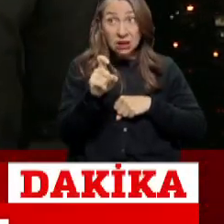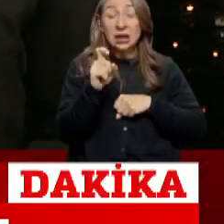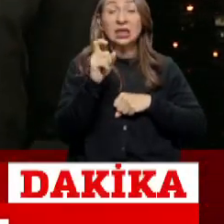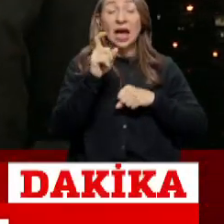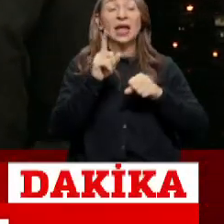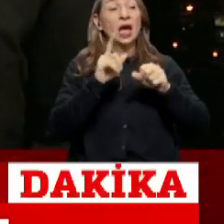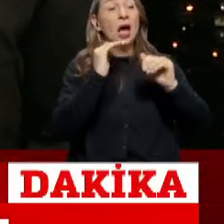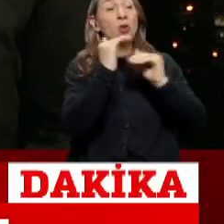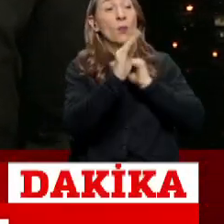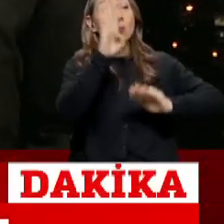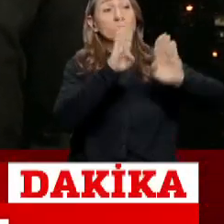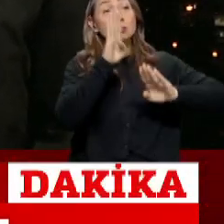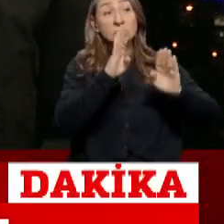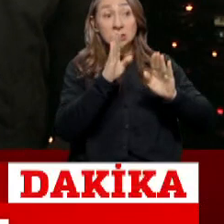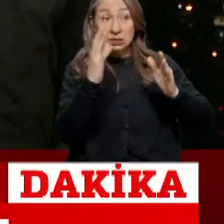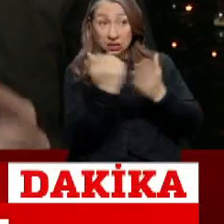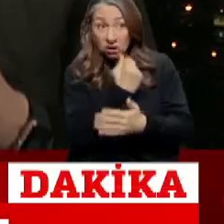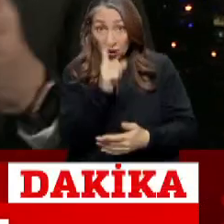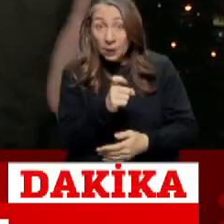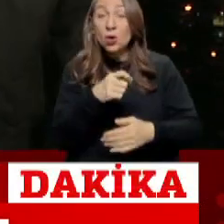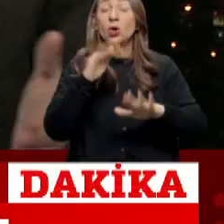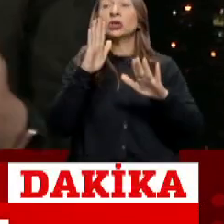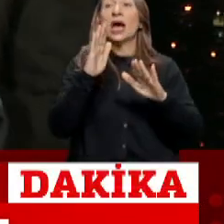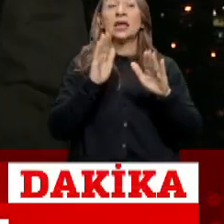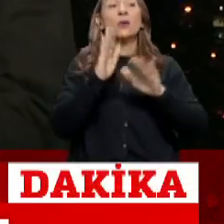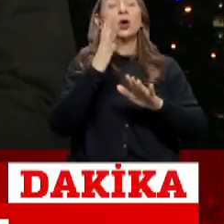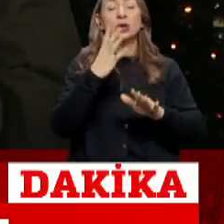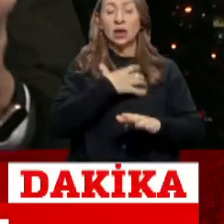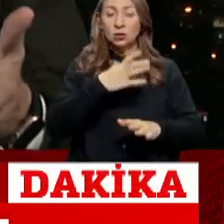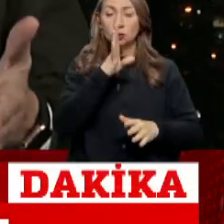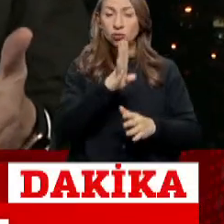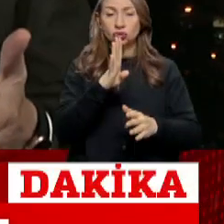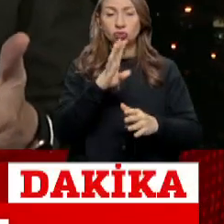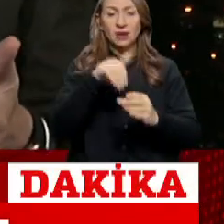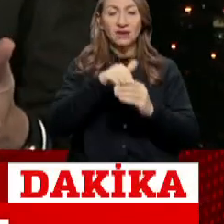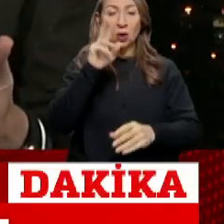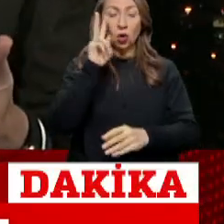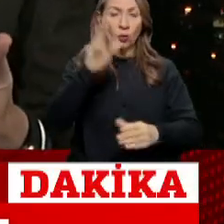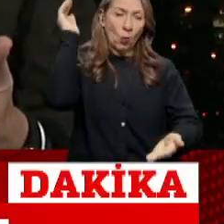Yani referandum sayısını yakalayacak mı? Ya da hiç referanduma gitmeden 400 vekili görüp de